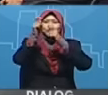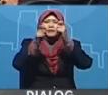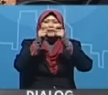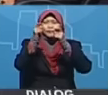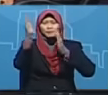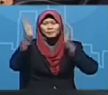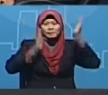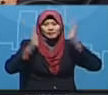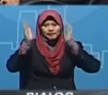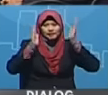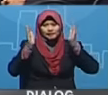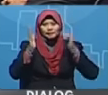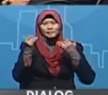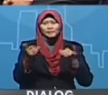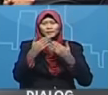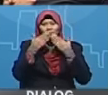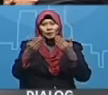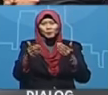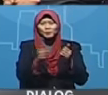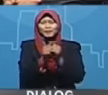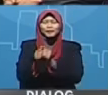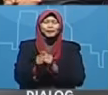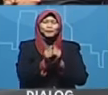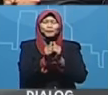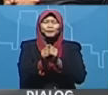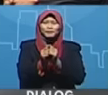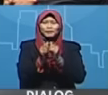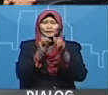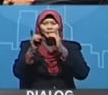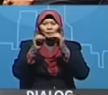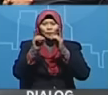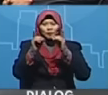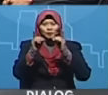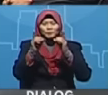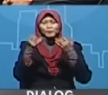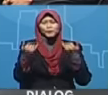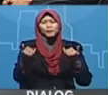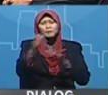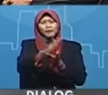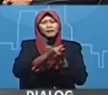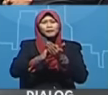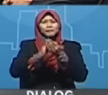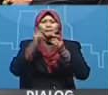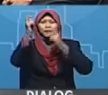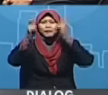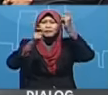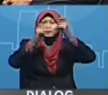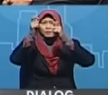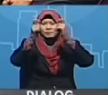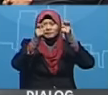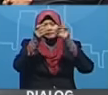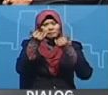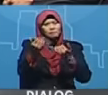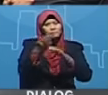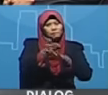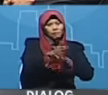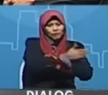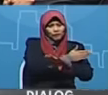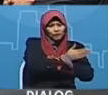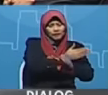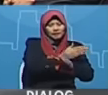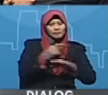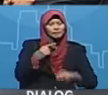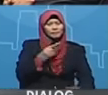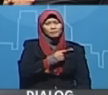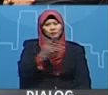Encik Alan kerana bersama dialog pada malam ini. Ya, duduk letaknya sektor pelancongan, sebelum kita melihat ya secara lebih dekat